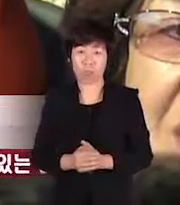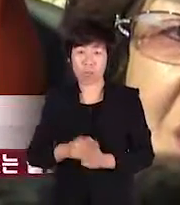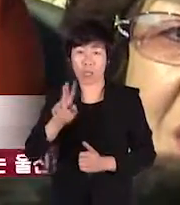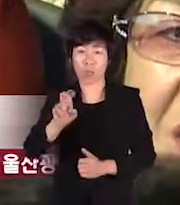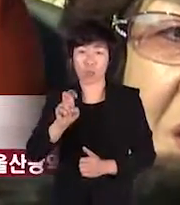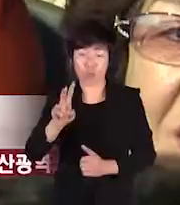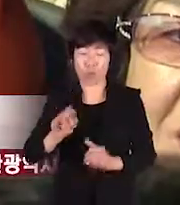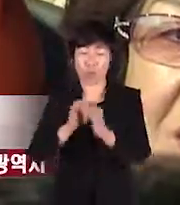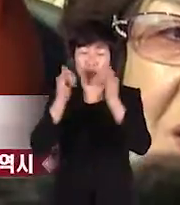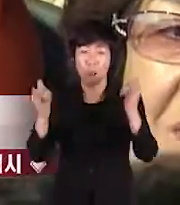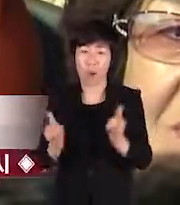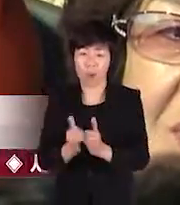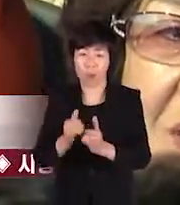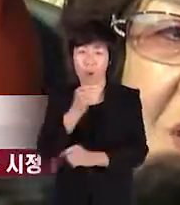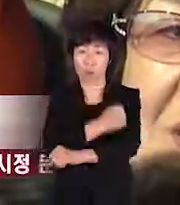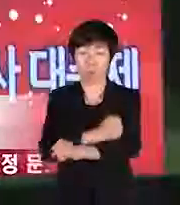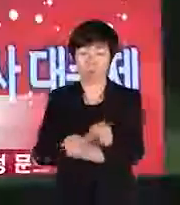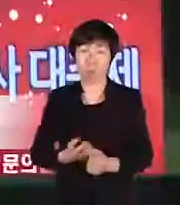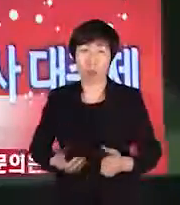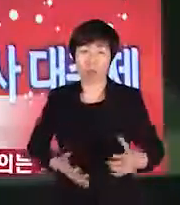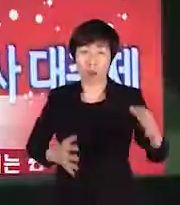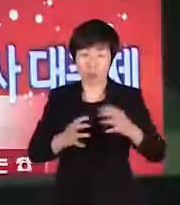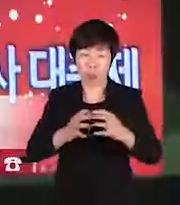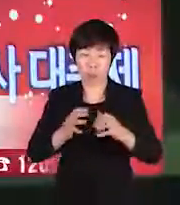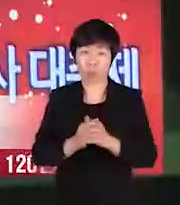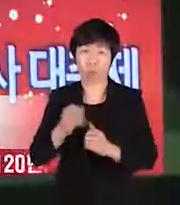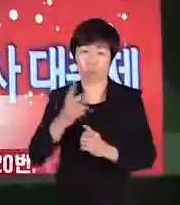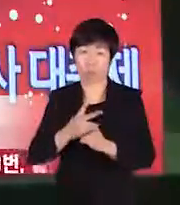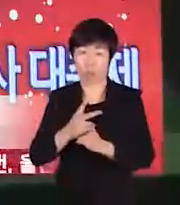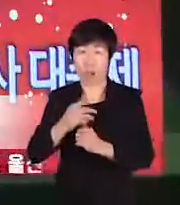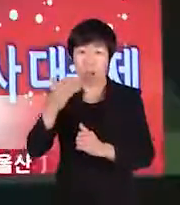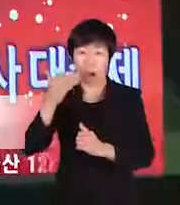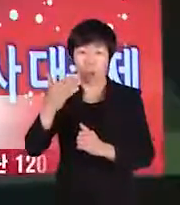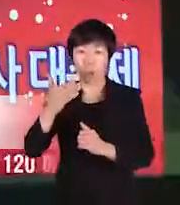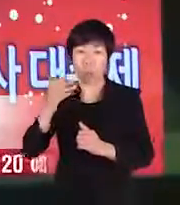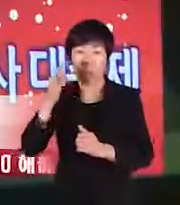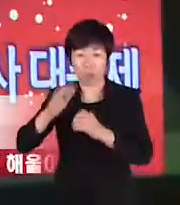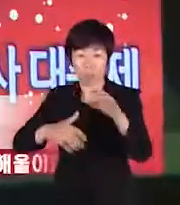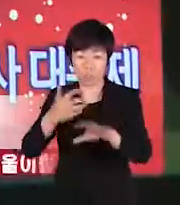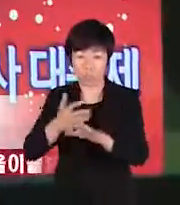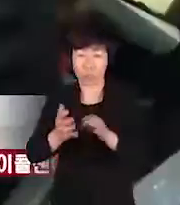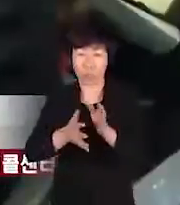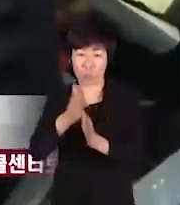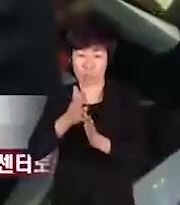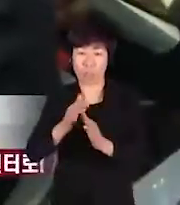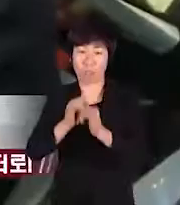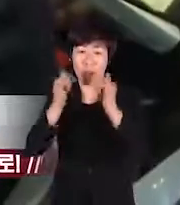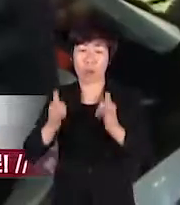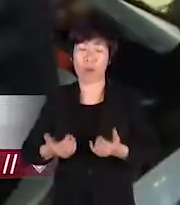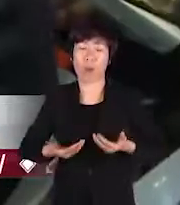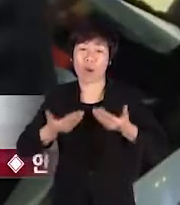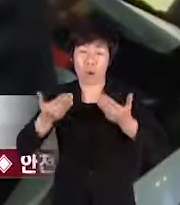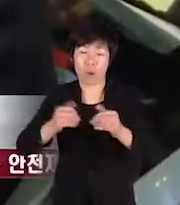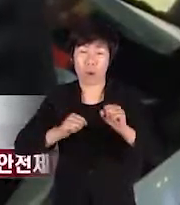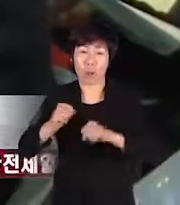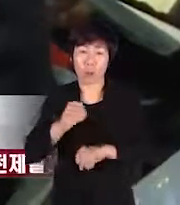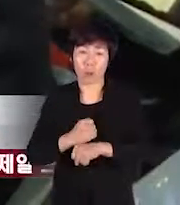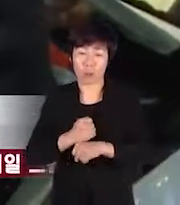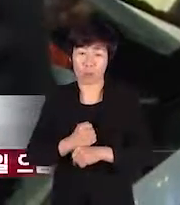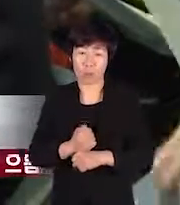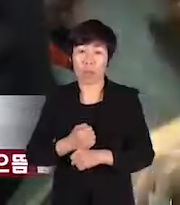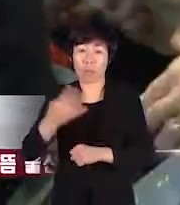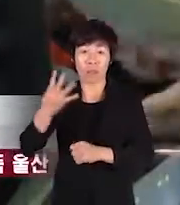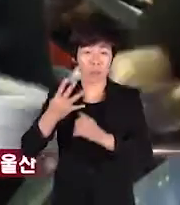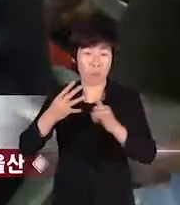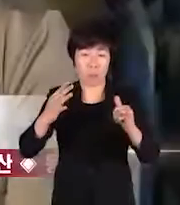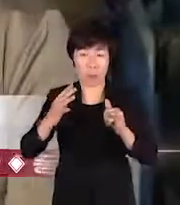22개 사회공헌 협약 기업과 9개 혁신도시 이전 공공기관의 사회공헌 활동, 자원봉사단체 4,000여